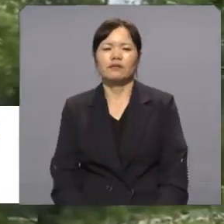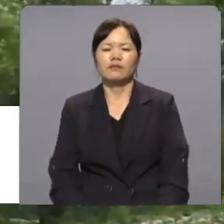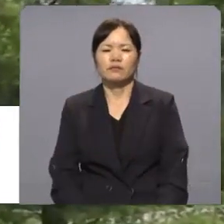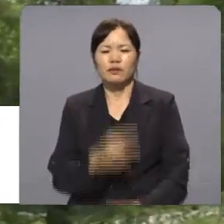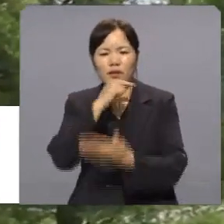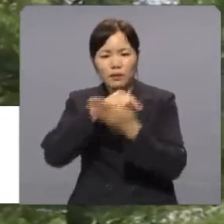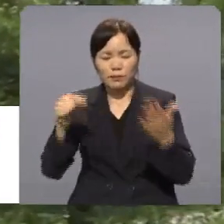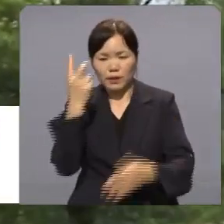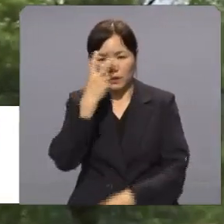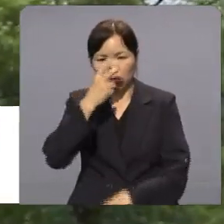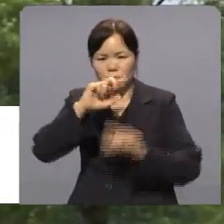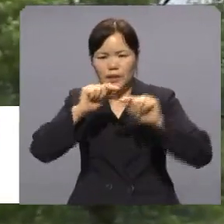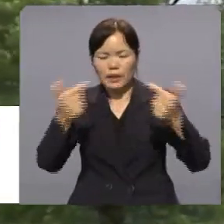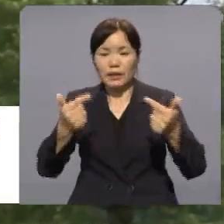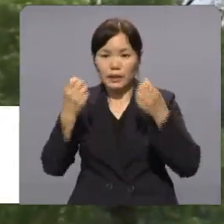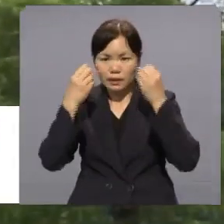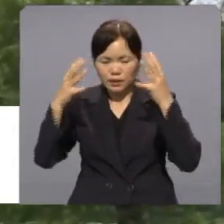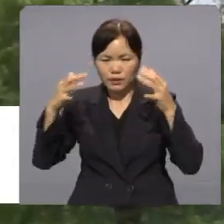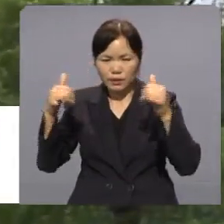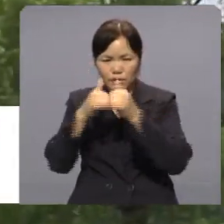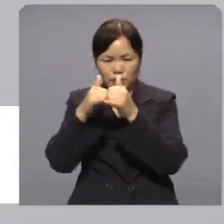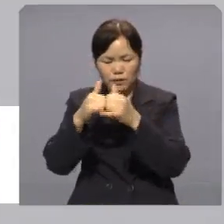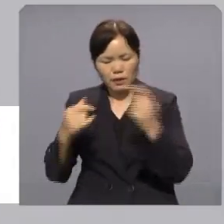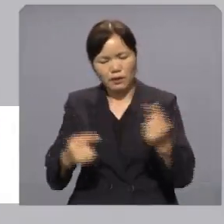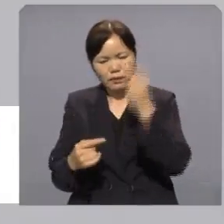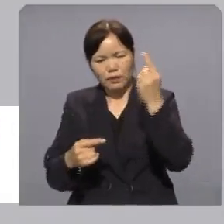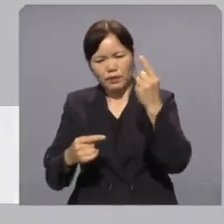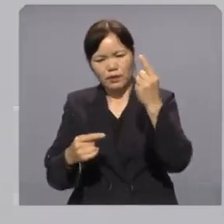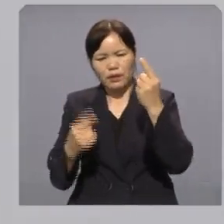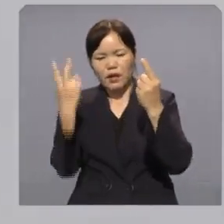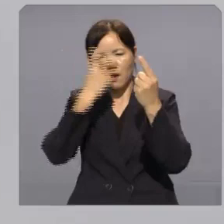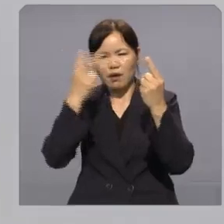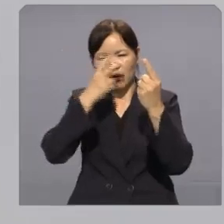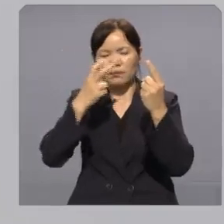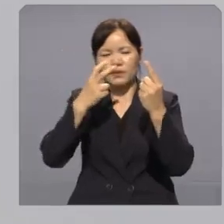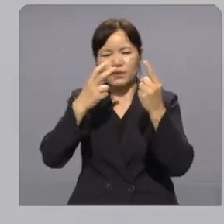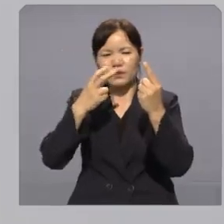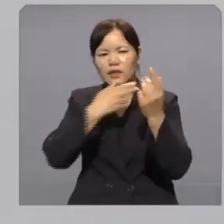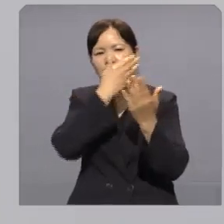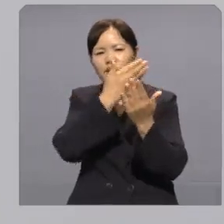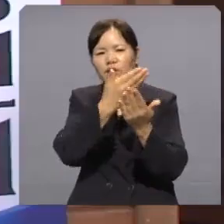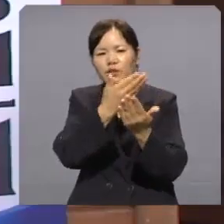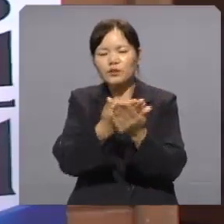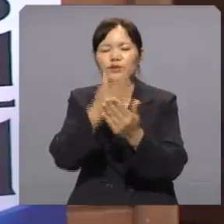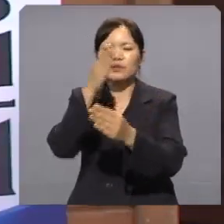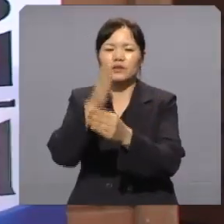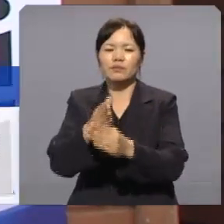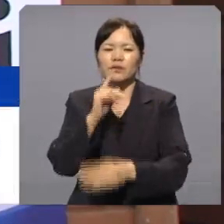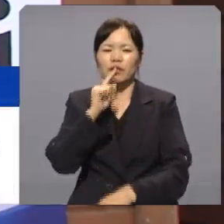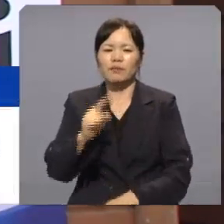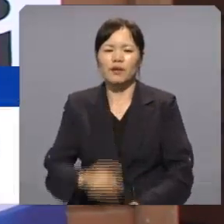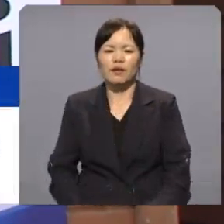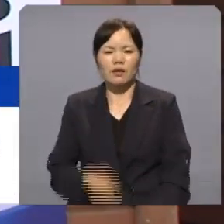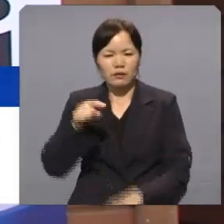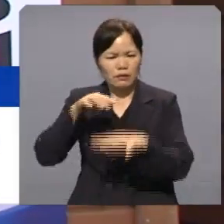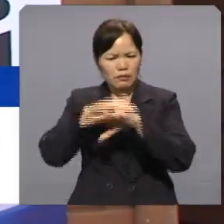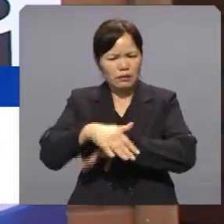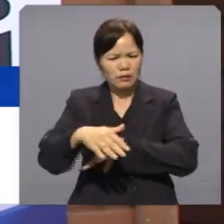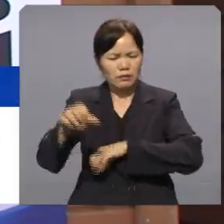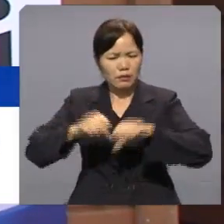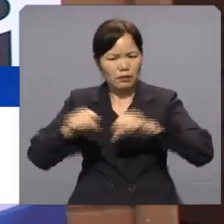피해 측정보다는 신규 전력 검증에 무게를 뒀다는 의혹을 샀습니다. 그런 식으로 대응을 하다